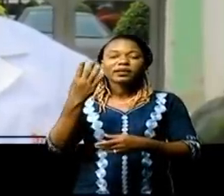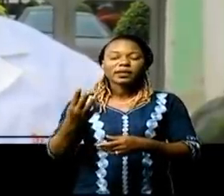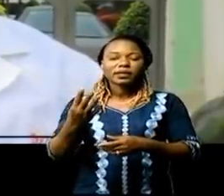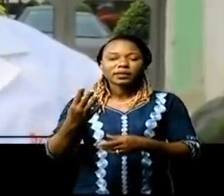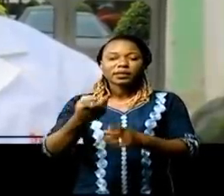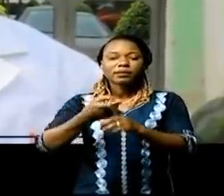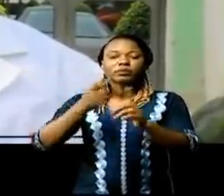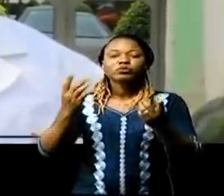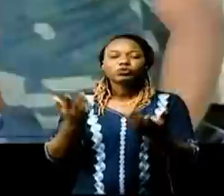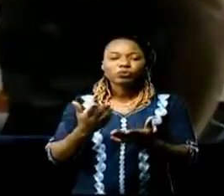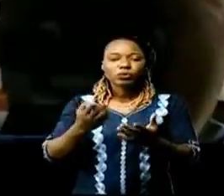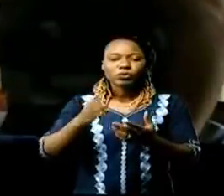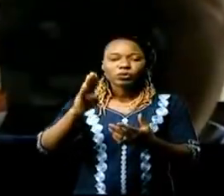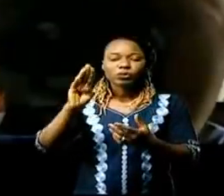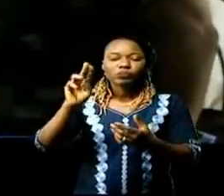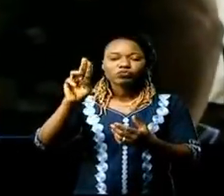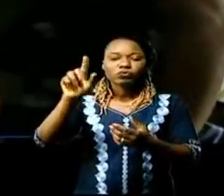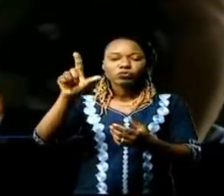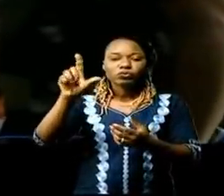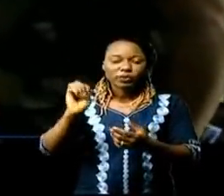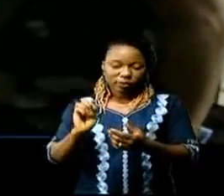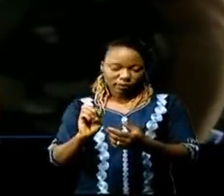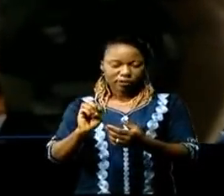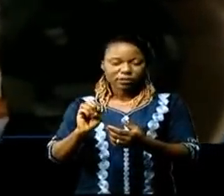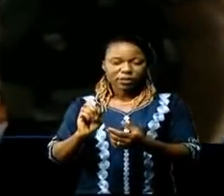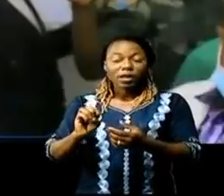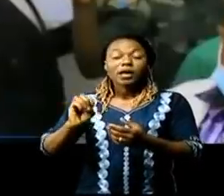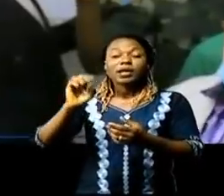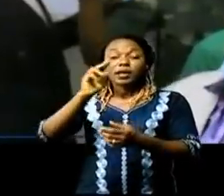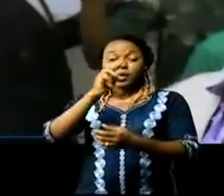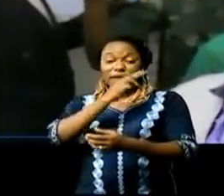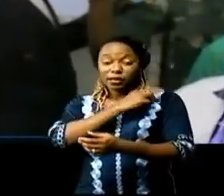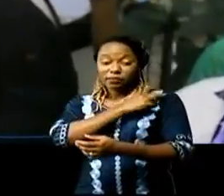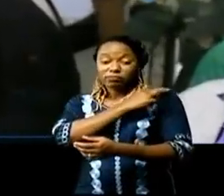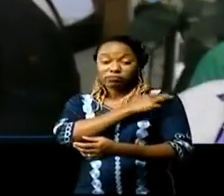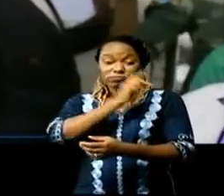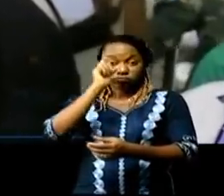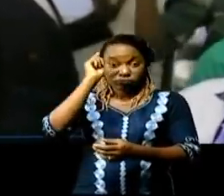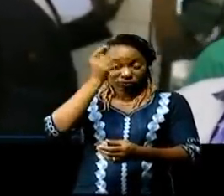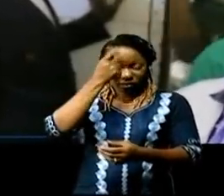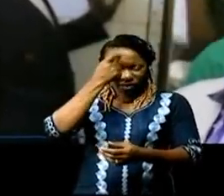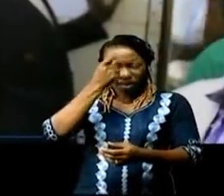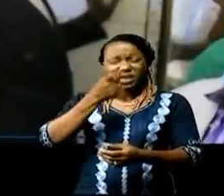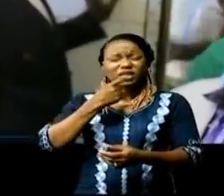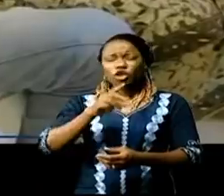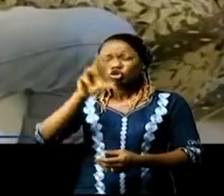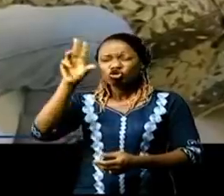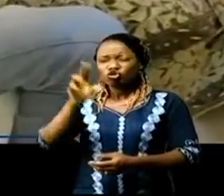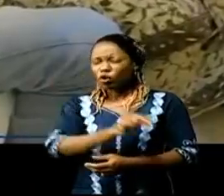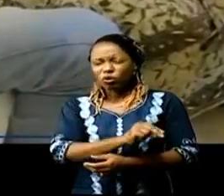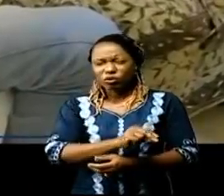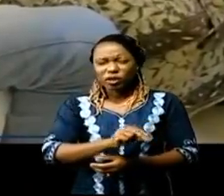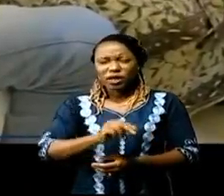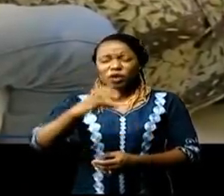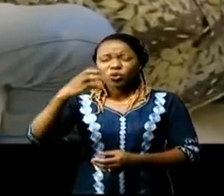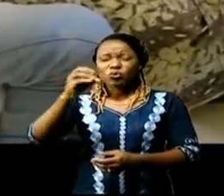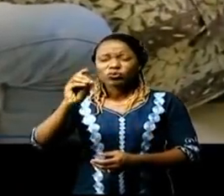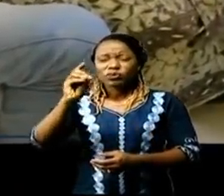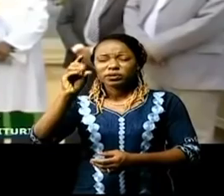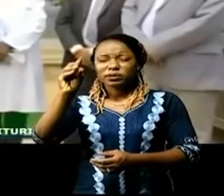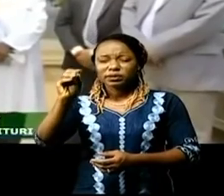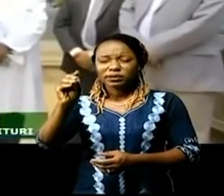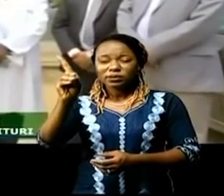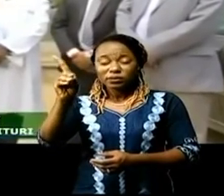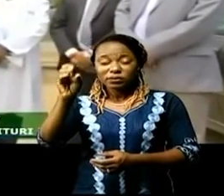venus de Boulé. Le lieutenant général Bouyanka Chouma Johnny, très ému, condamne la barbarie de la milice Codeco contre la population